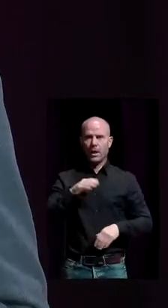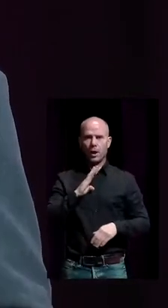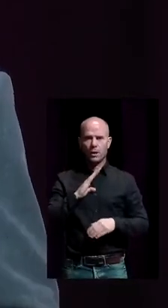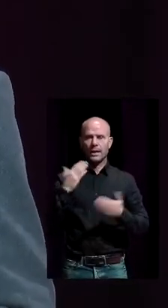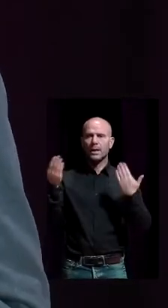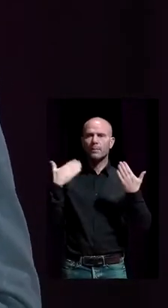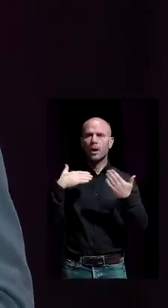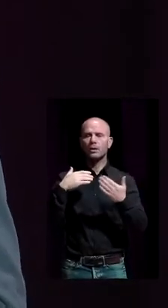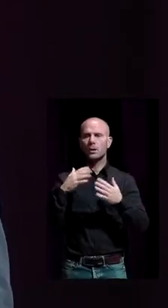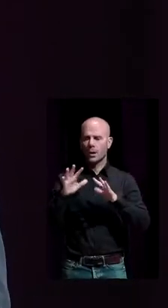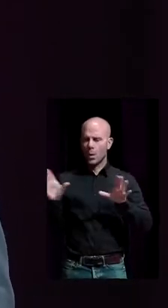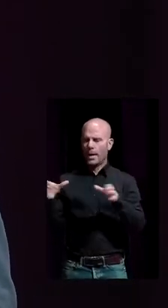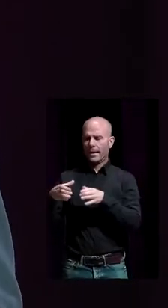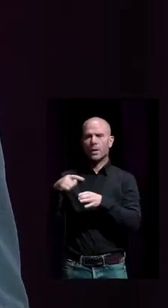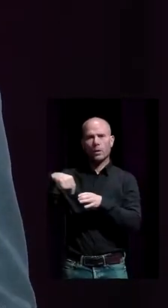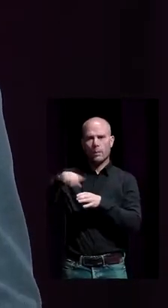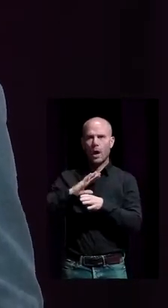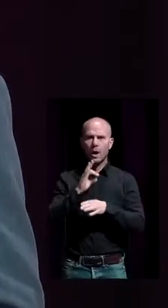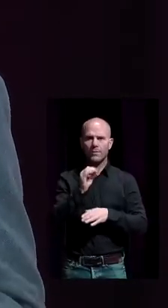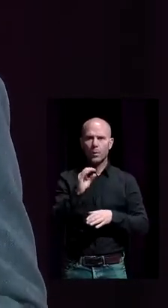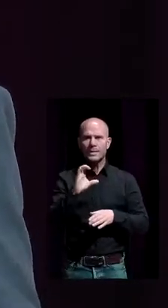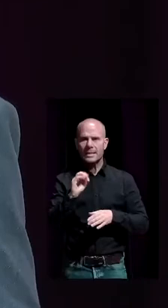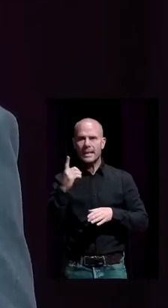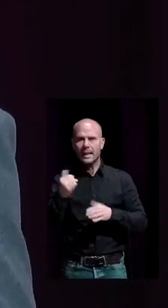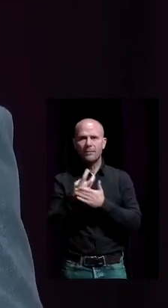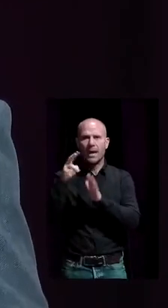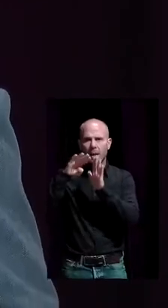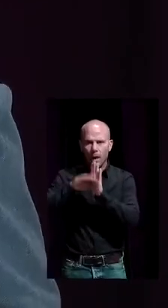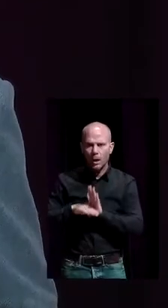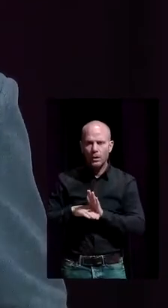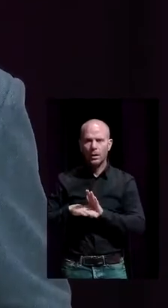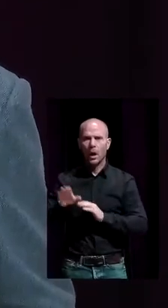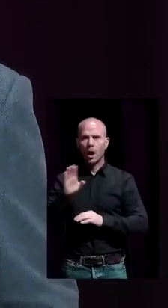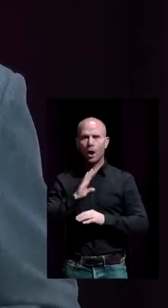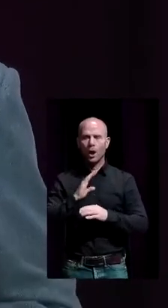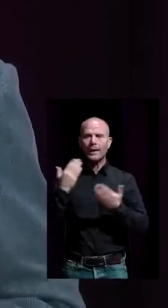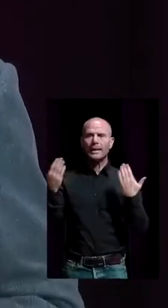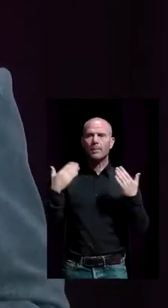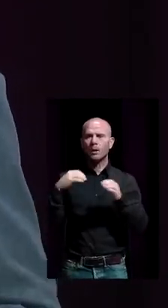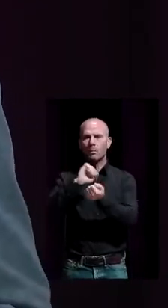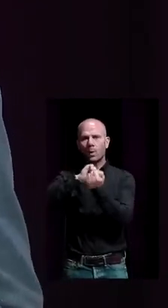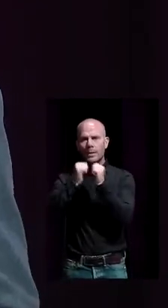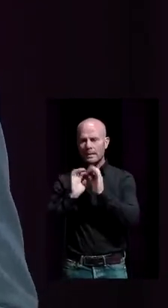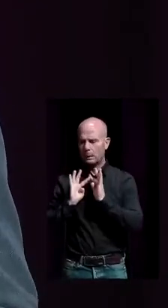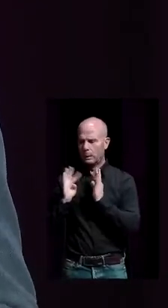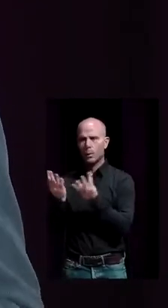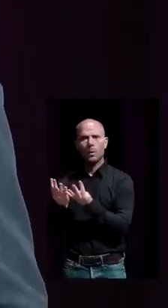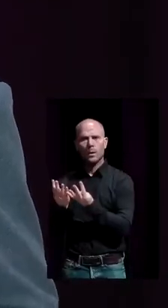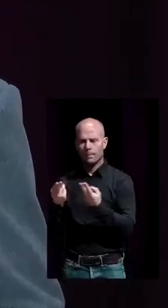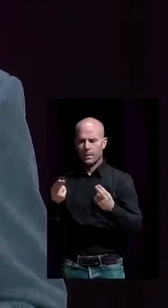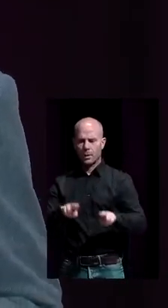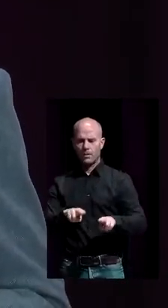ett klimatkollegium. Vi har fossila färdplaner. Och vi har ett klimatpolitiskt råd som